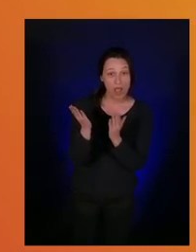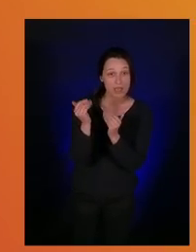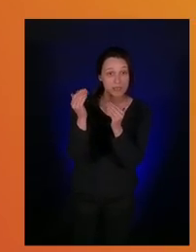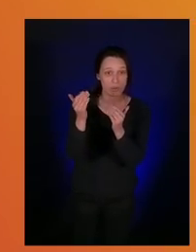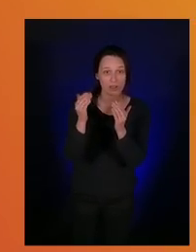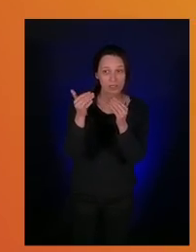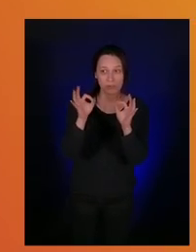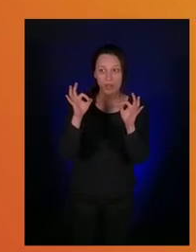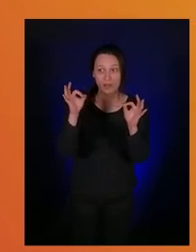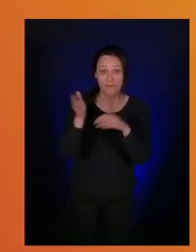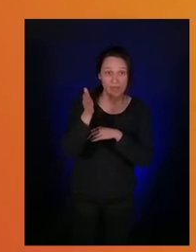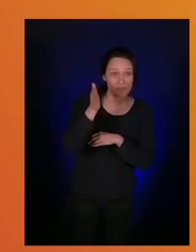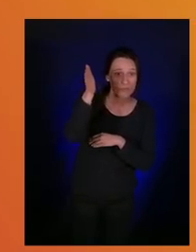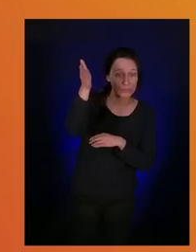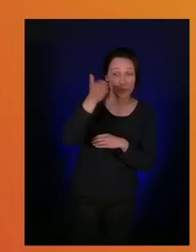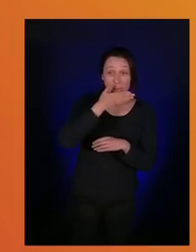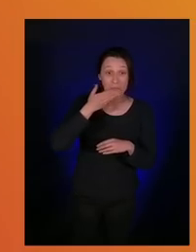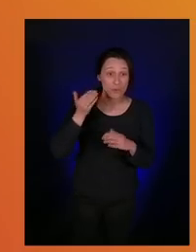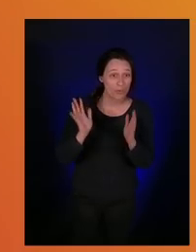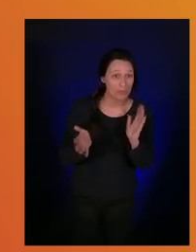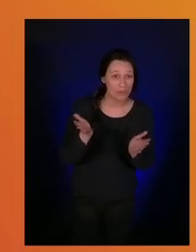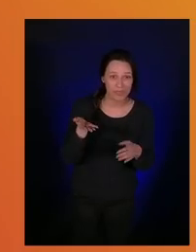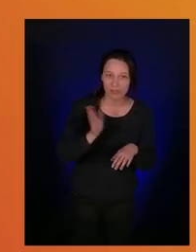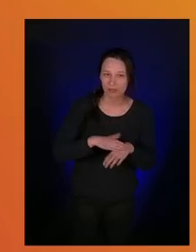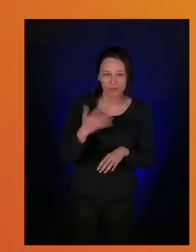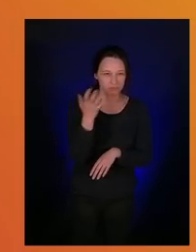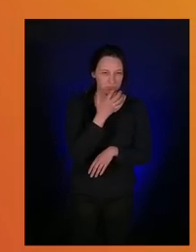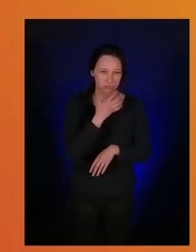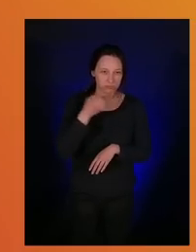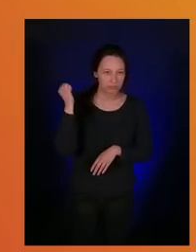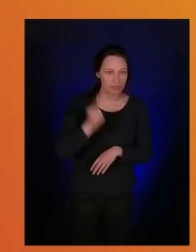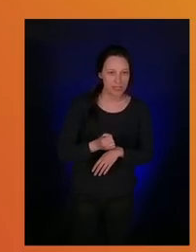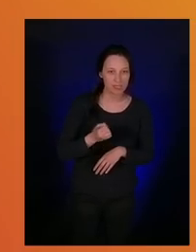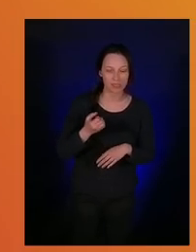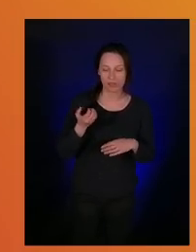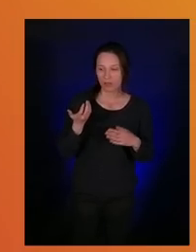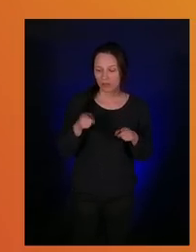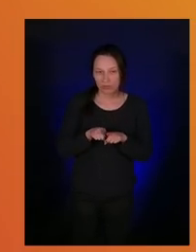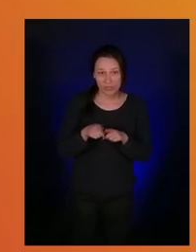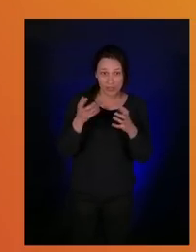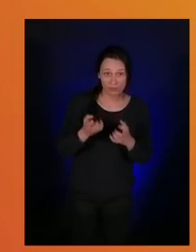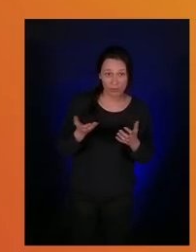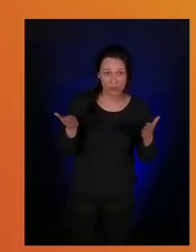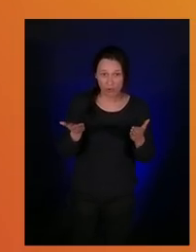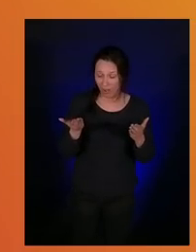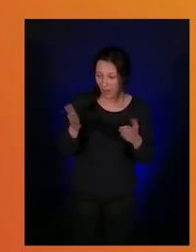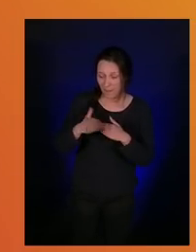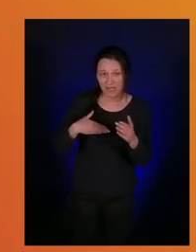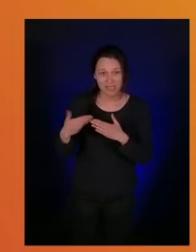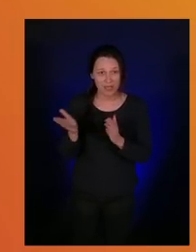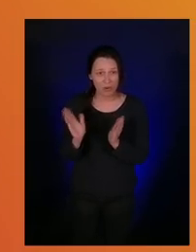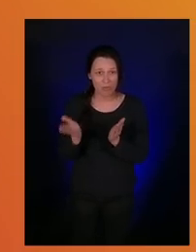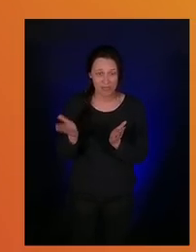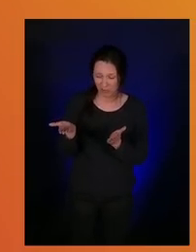en fait, il est catastrophique. Espoir de voir enfin reconnaître la pénibilité de nos métiers, mais en fait, le